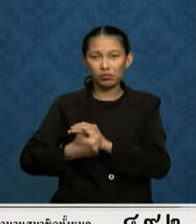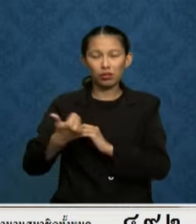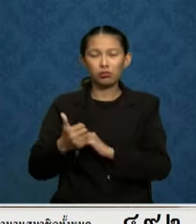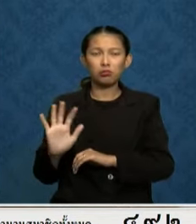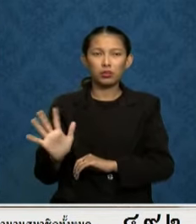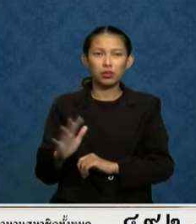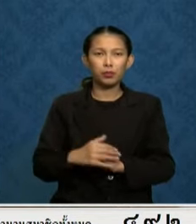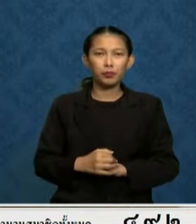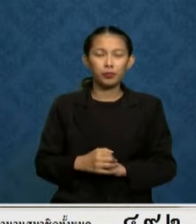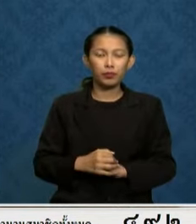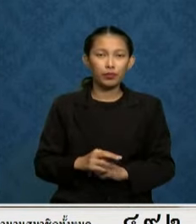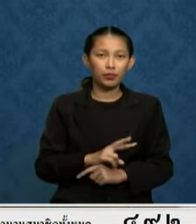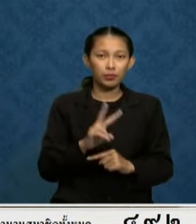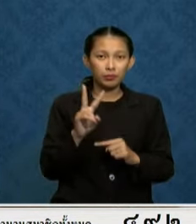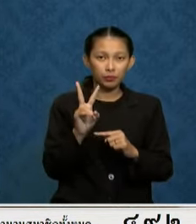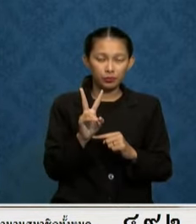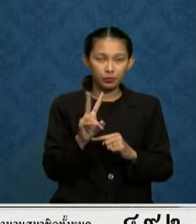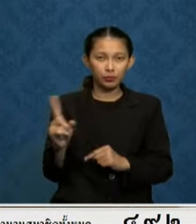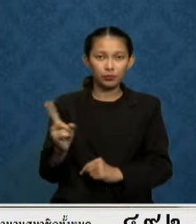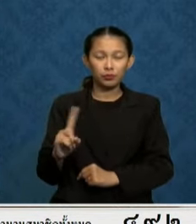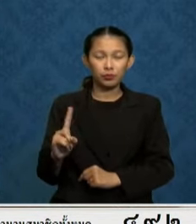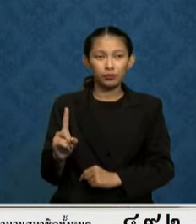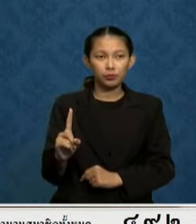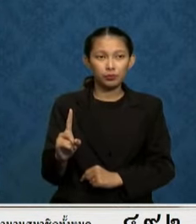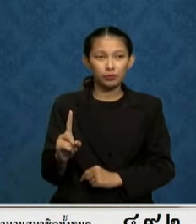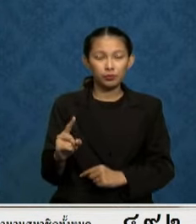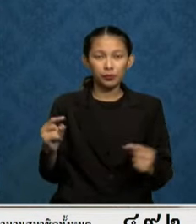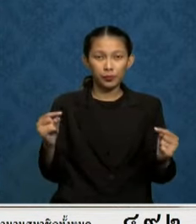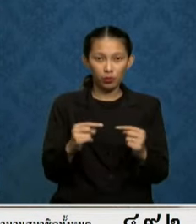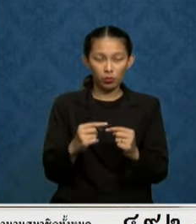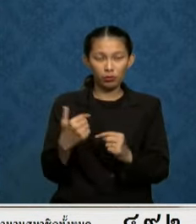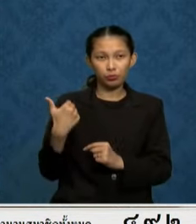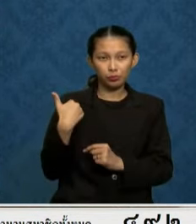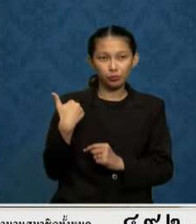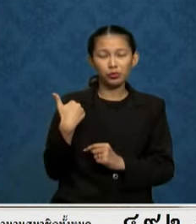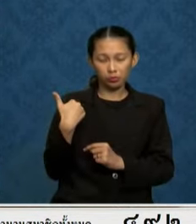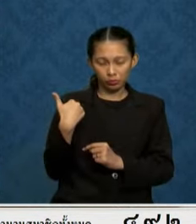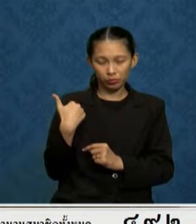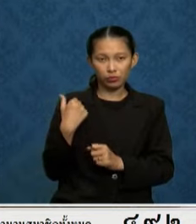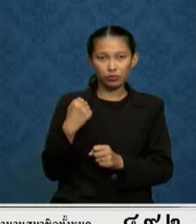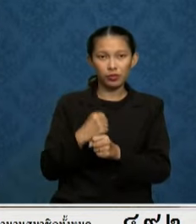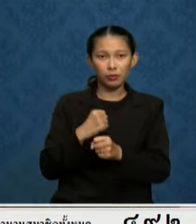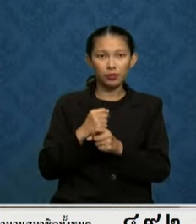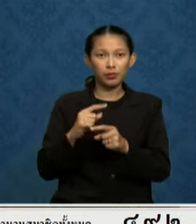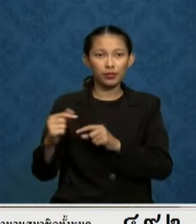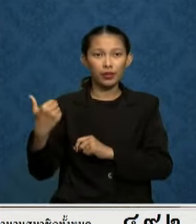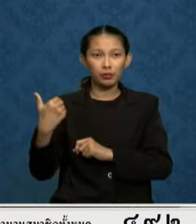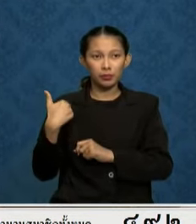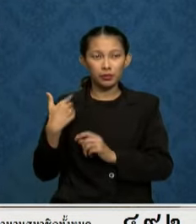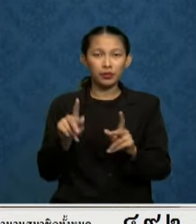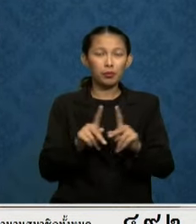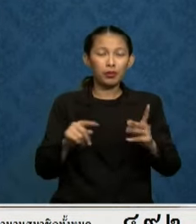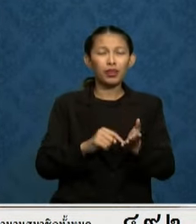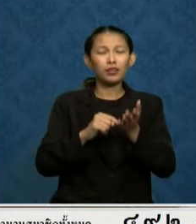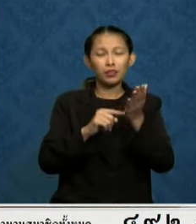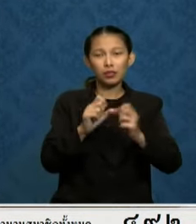ี่สองครับจะต้องเป็นเรื่องที่เกิดขึ้ใชวเวลา một เวลาใซึงกัภาษฏการได้เสนอตั้แต่ปี